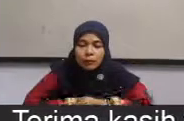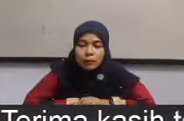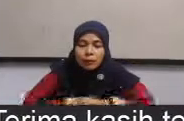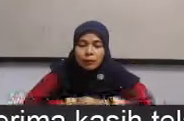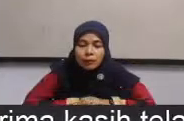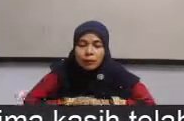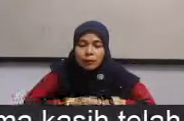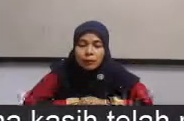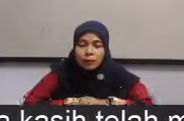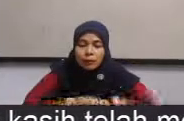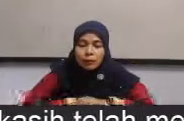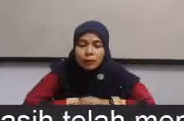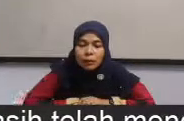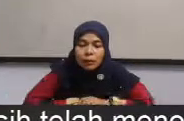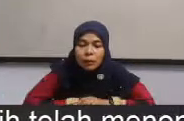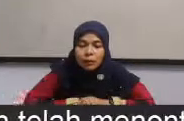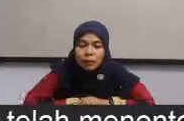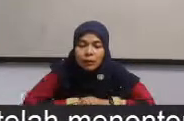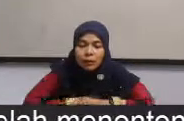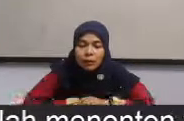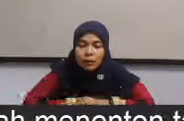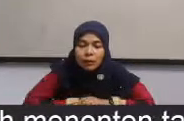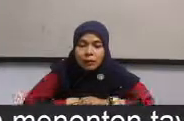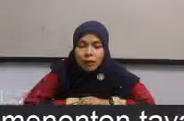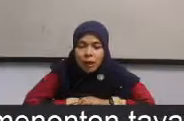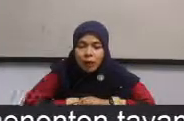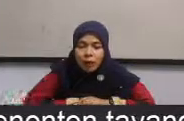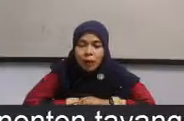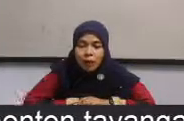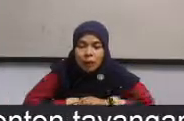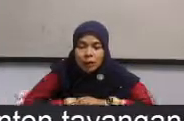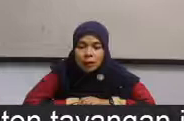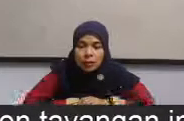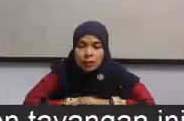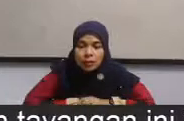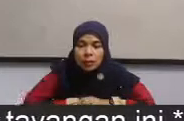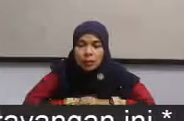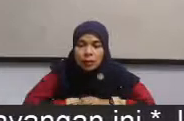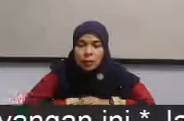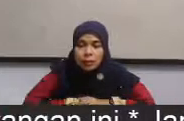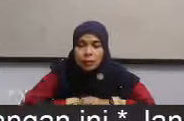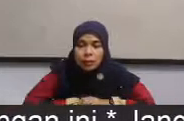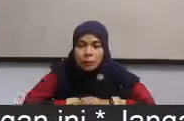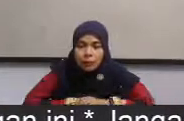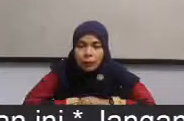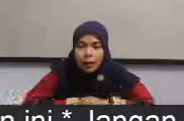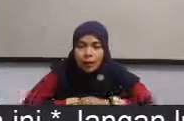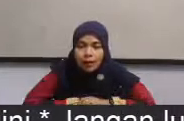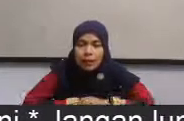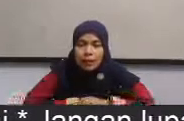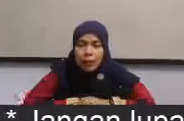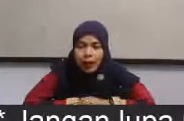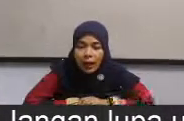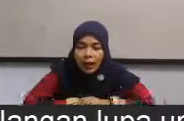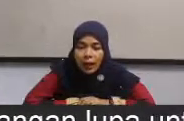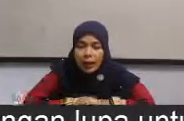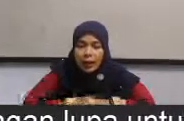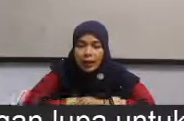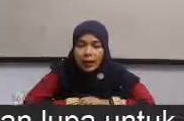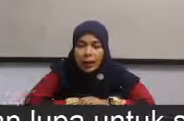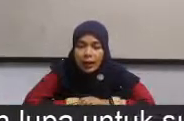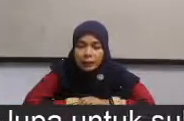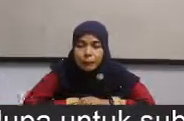senang bila letak dan luas di benua Asia